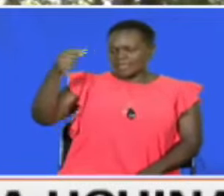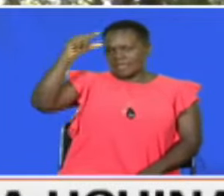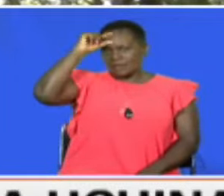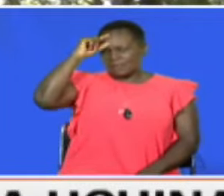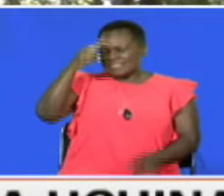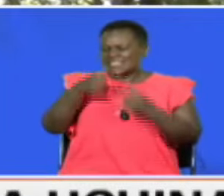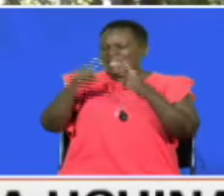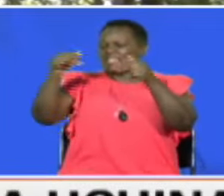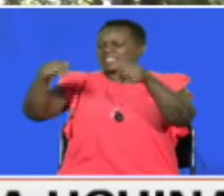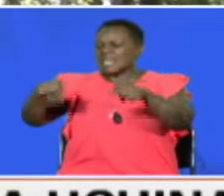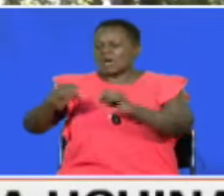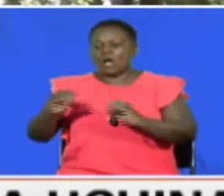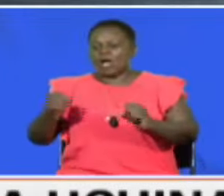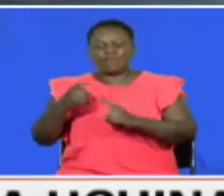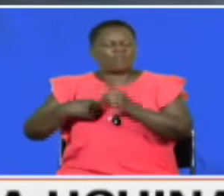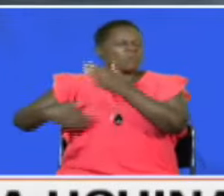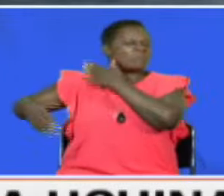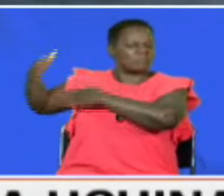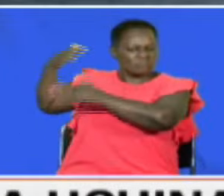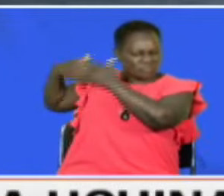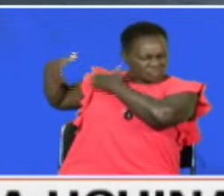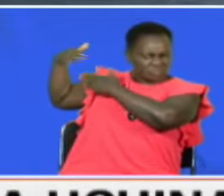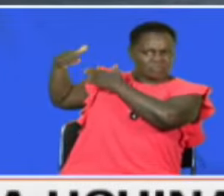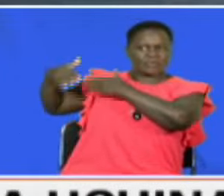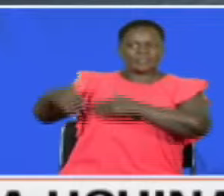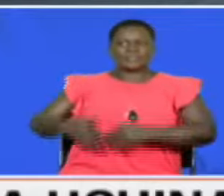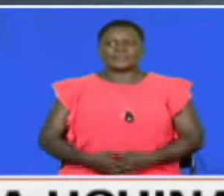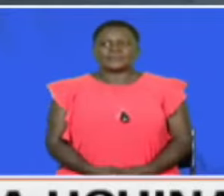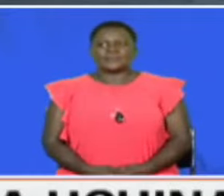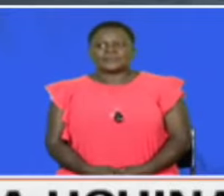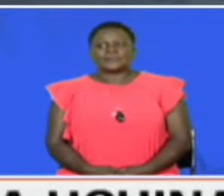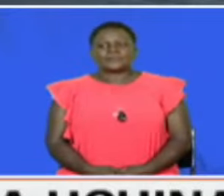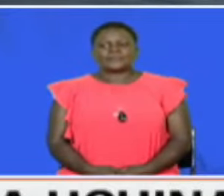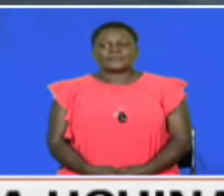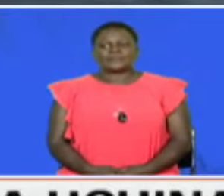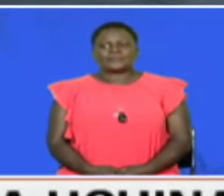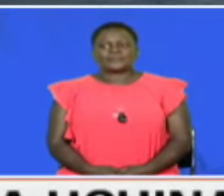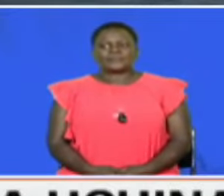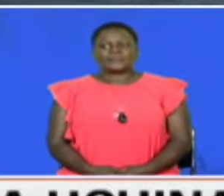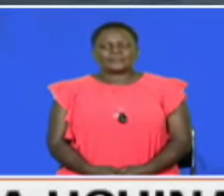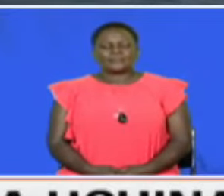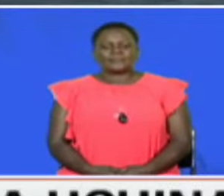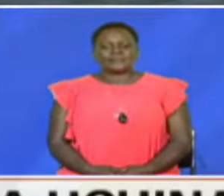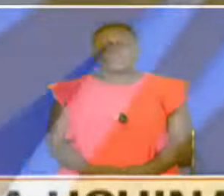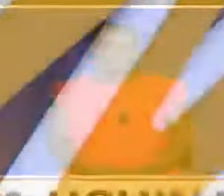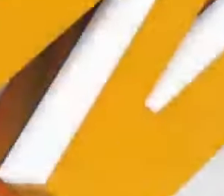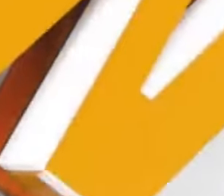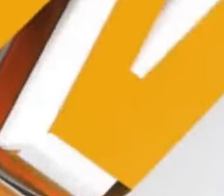haikuanza leo, iko kutoka zamani. Tobias Chanji, KTN, Lamu.